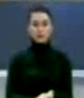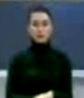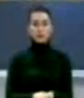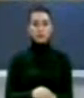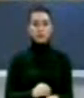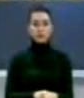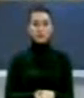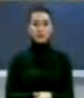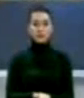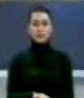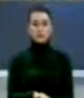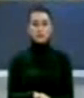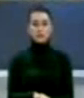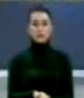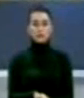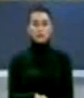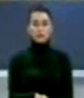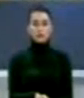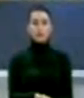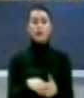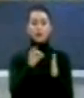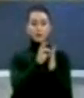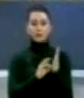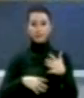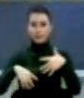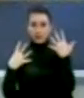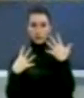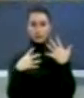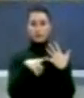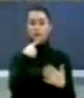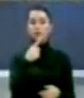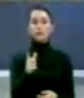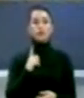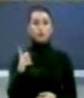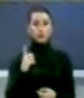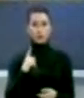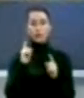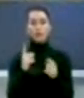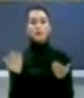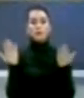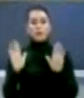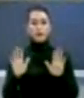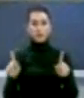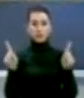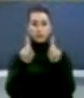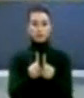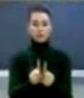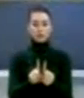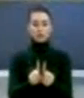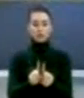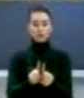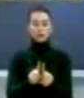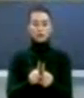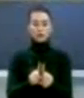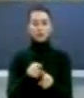Tash po hymë në detaje. Pika 9 thot, dy palet do t'jenë të përfaqësuara në institucione gjykatës